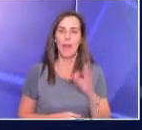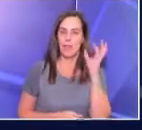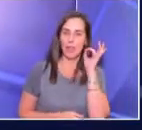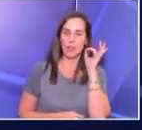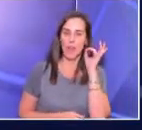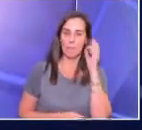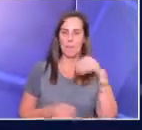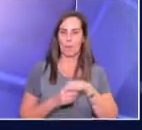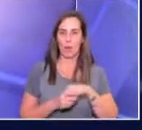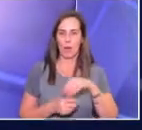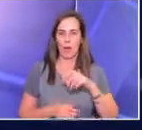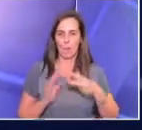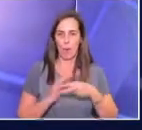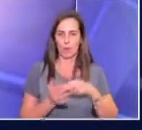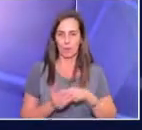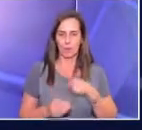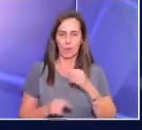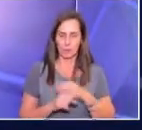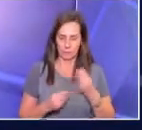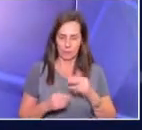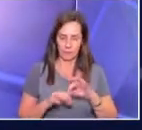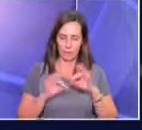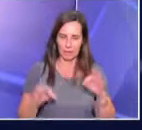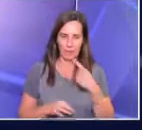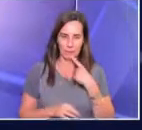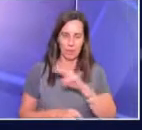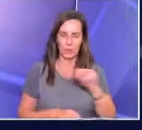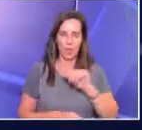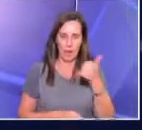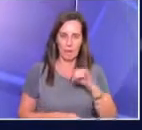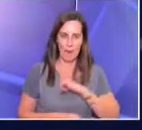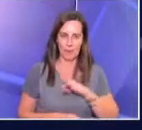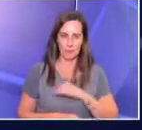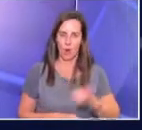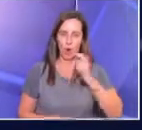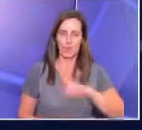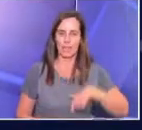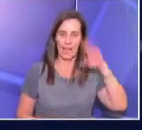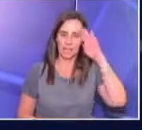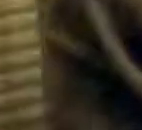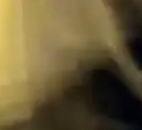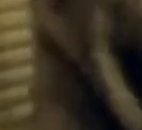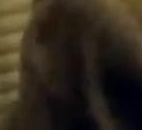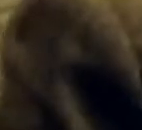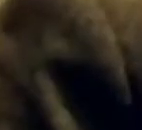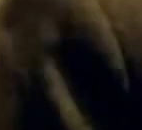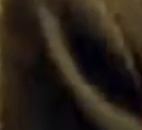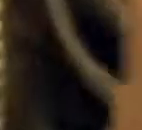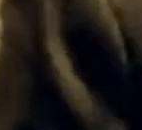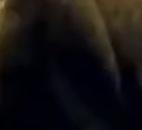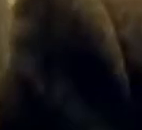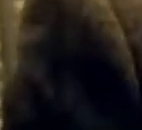נשים בתוך המערכת הפוליטית, אנחנו עושים מעברון ואנחנו מתחילים לדבר על הנושא אולי הכי חם, ראש עיריית חיפה. אבי